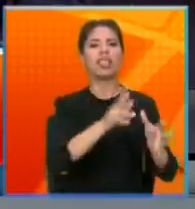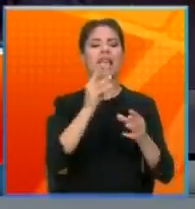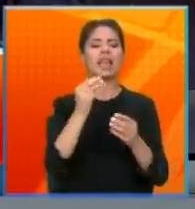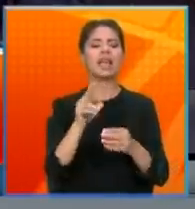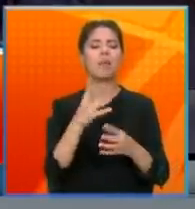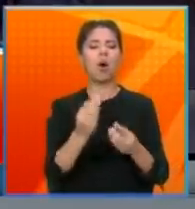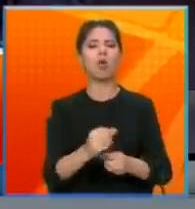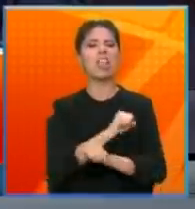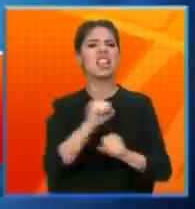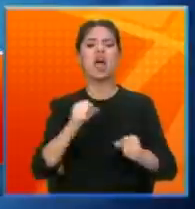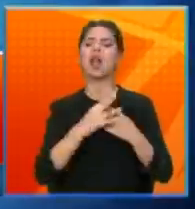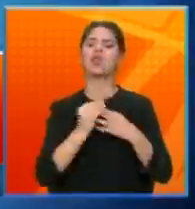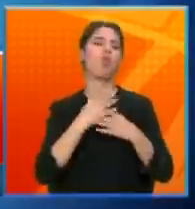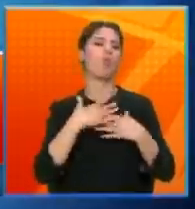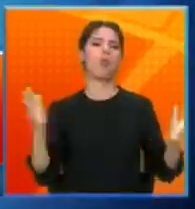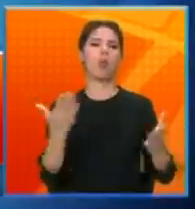büyük.